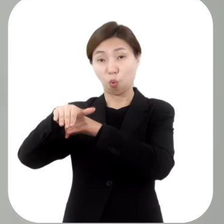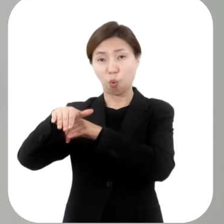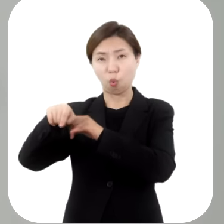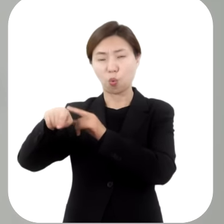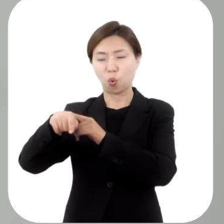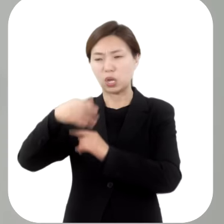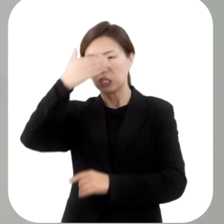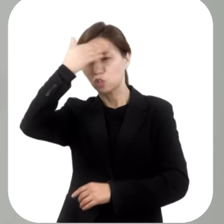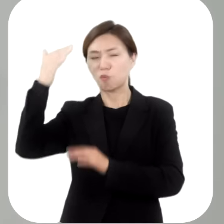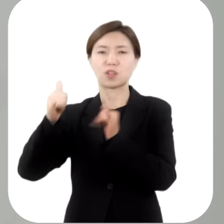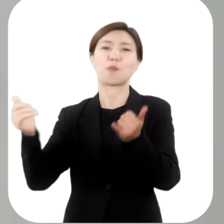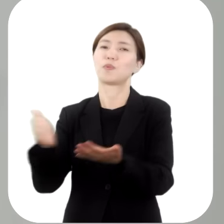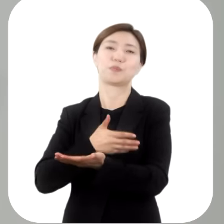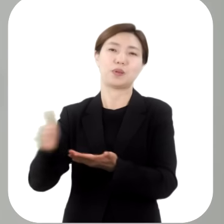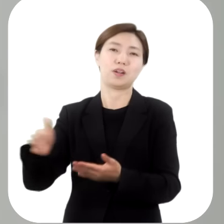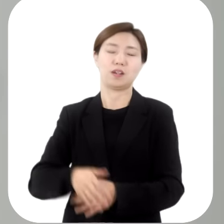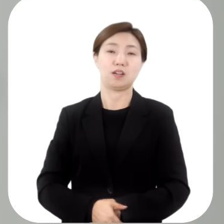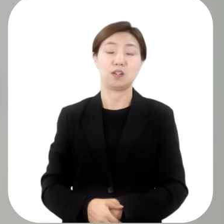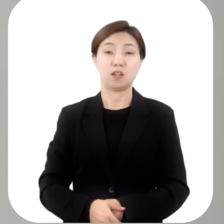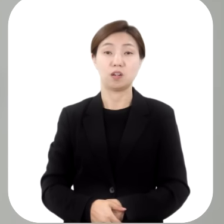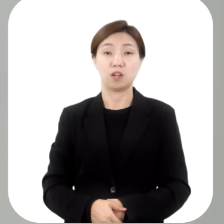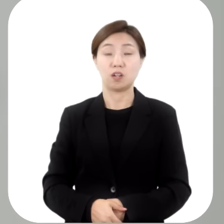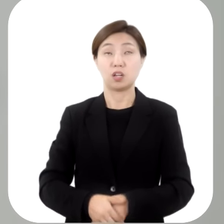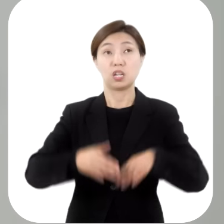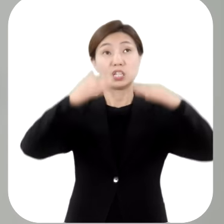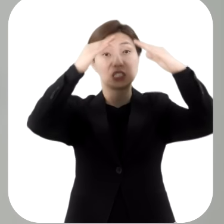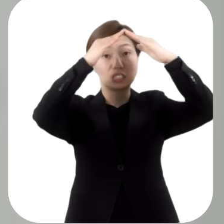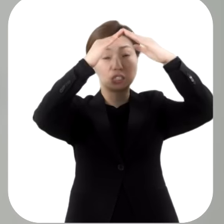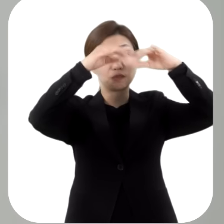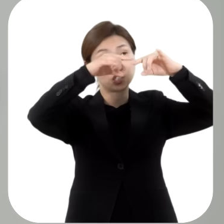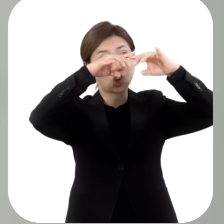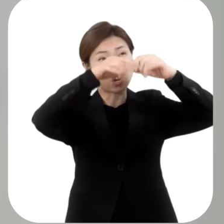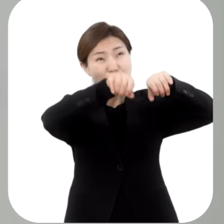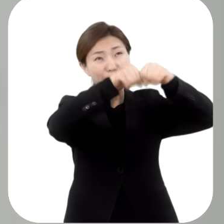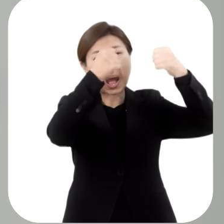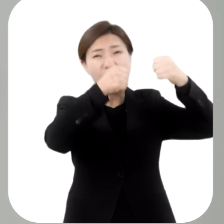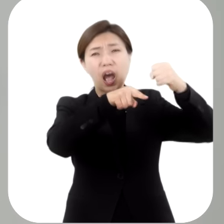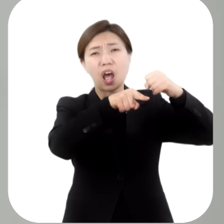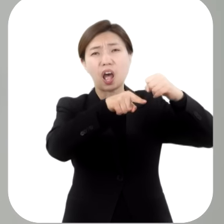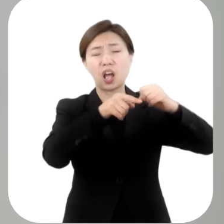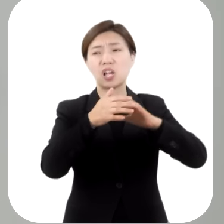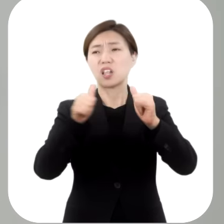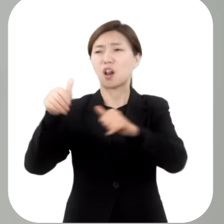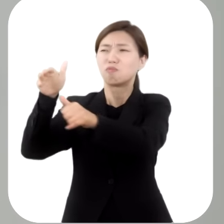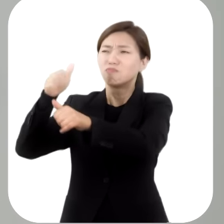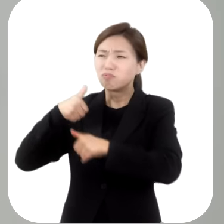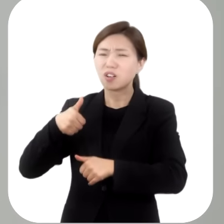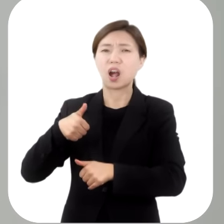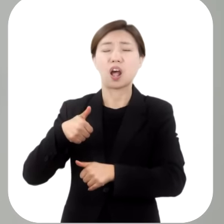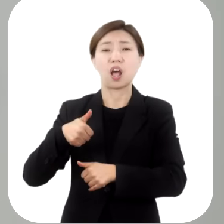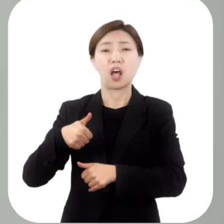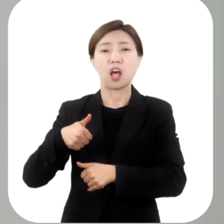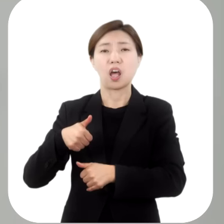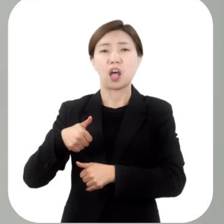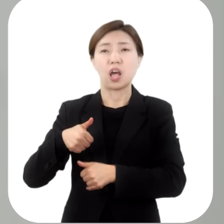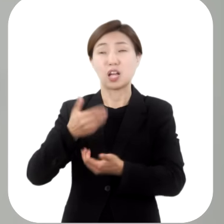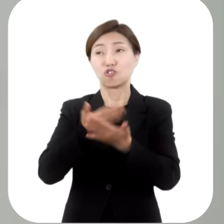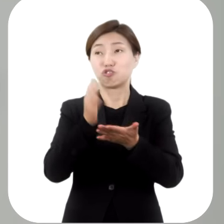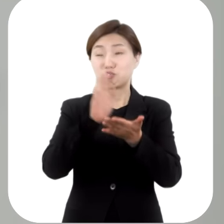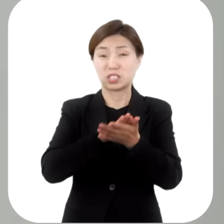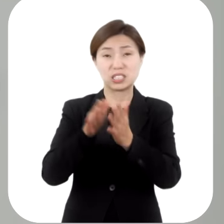덜한데 시골에서는 주로 젊은이가 없어요. 그러면 집에 전기가 고장나도 사람 한 번